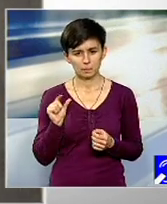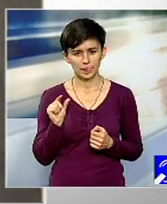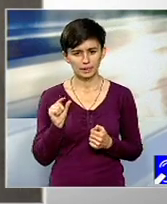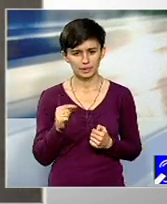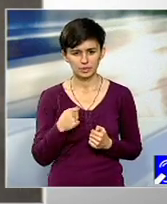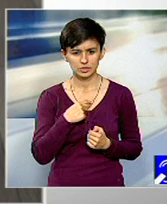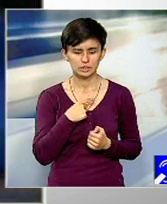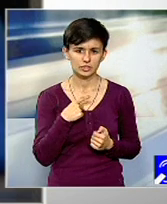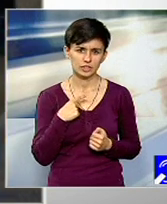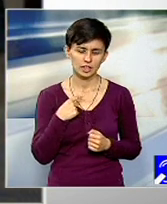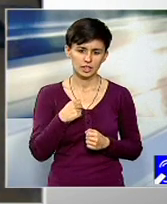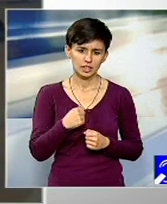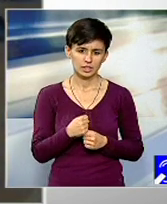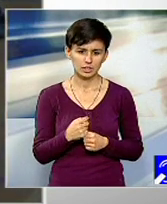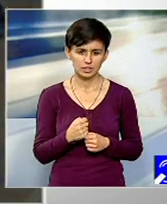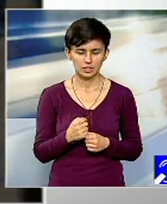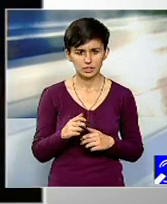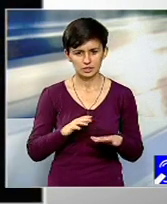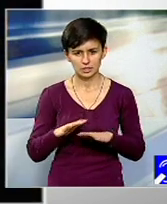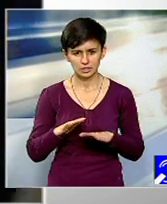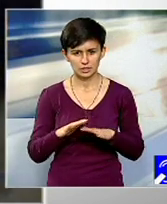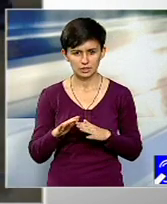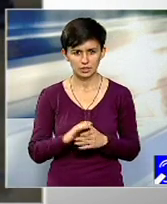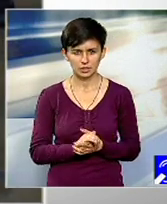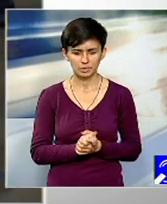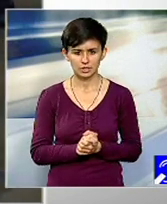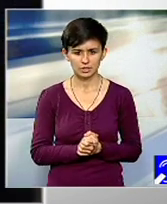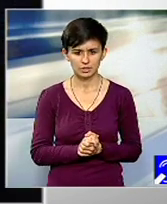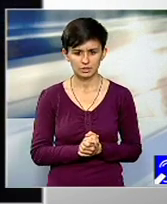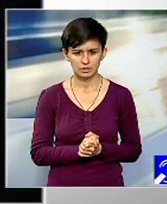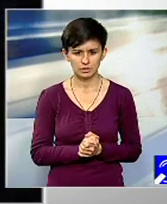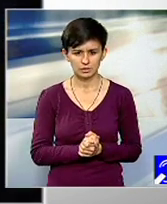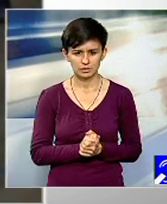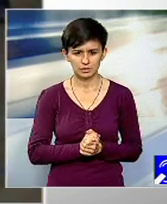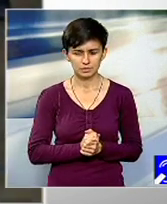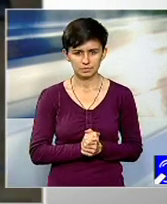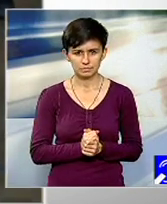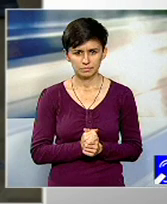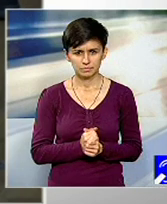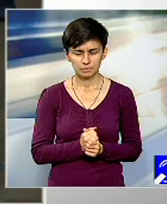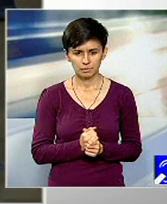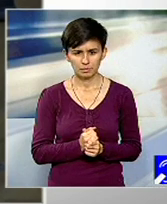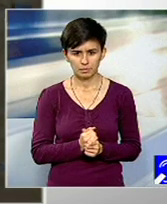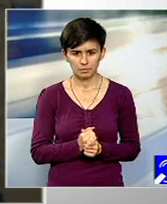este destul de dinamic, presupune destul de mult efort, fiind